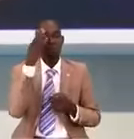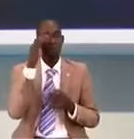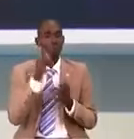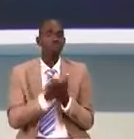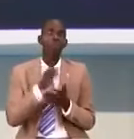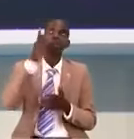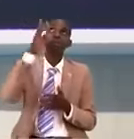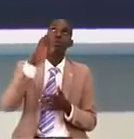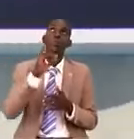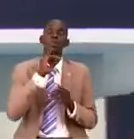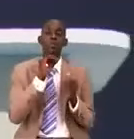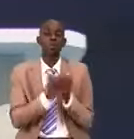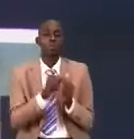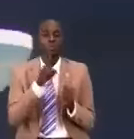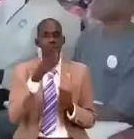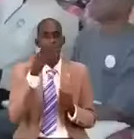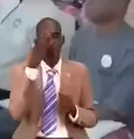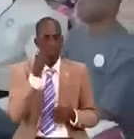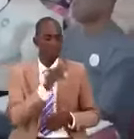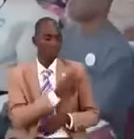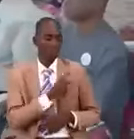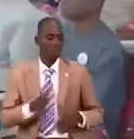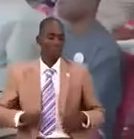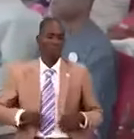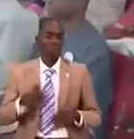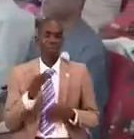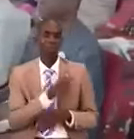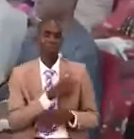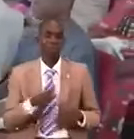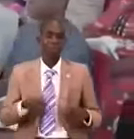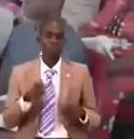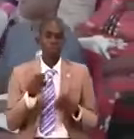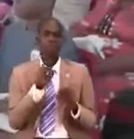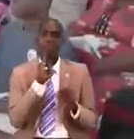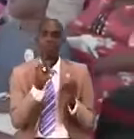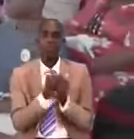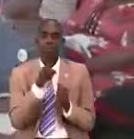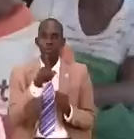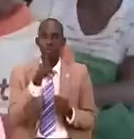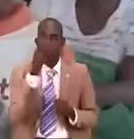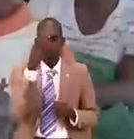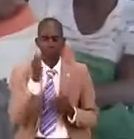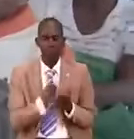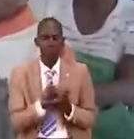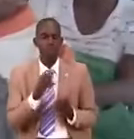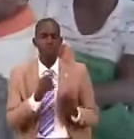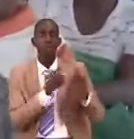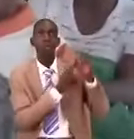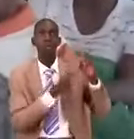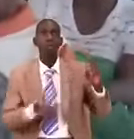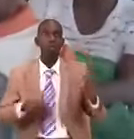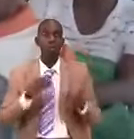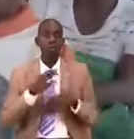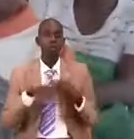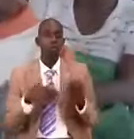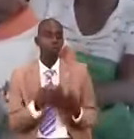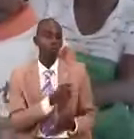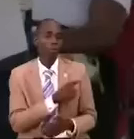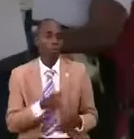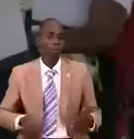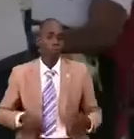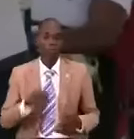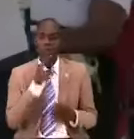que le Seigneur des Seigneur est avec toi tu n'auras pas peur dis je n'aurais pas peur